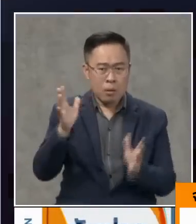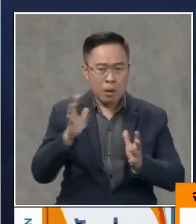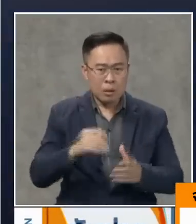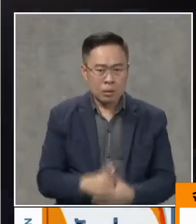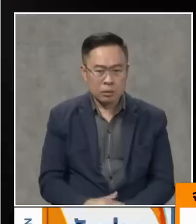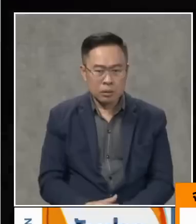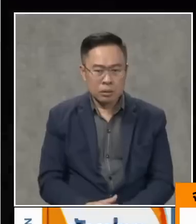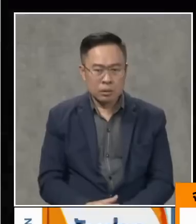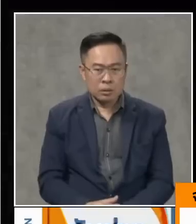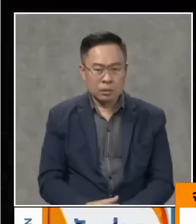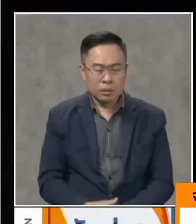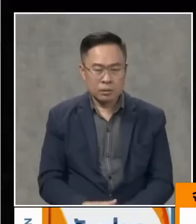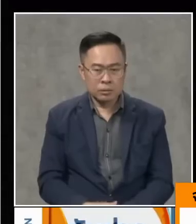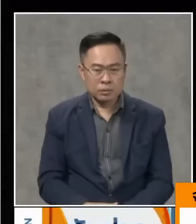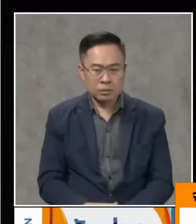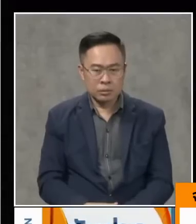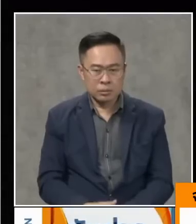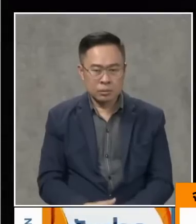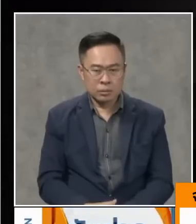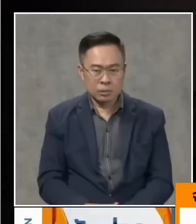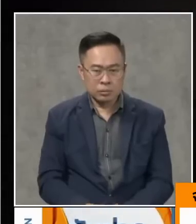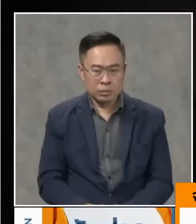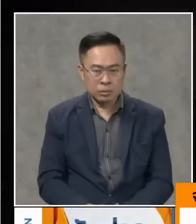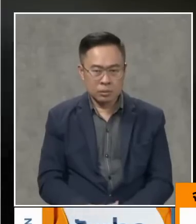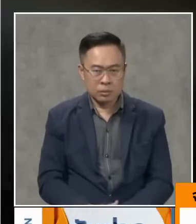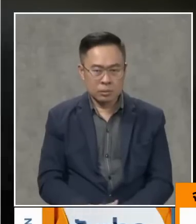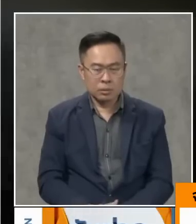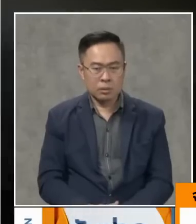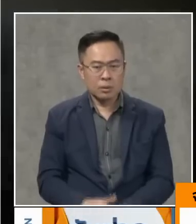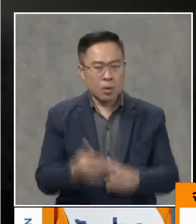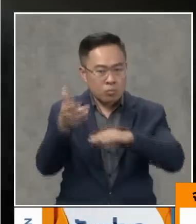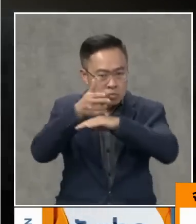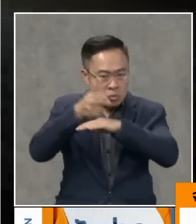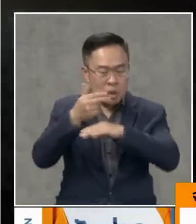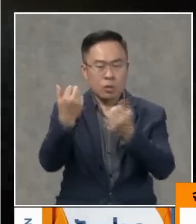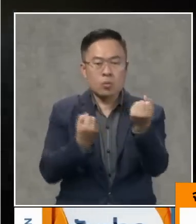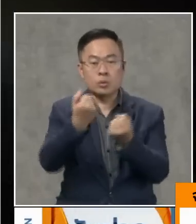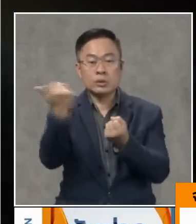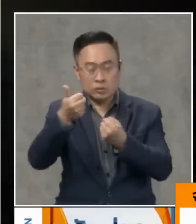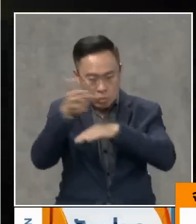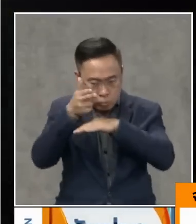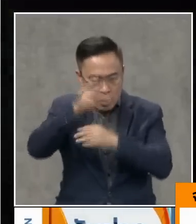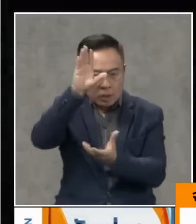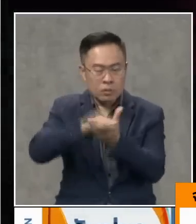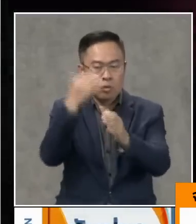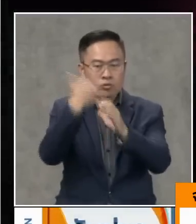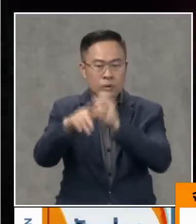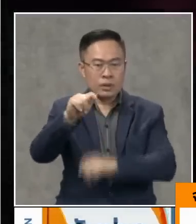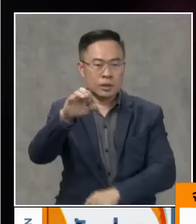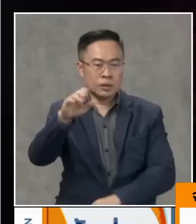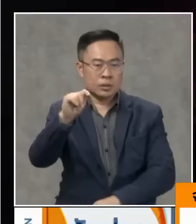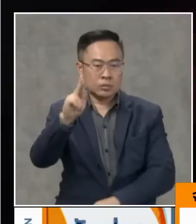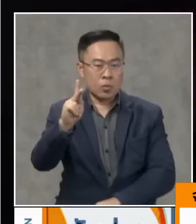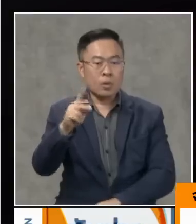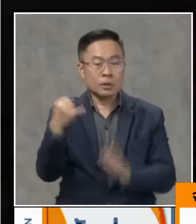พี่ผมว่าเรียกตำรวจดีไหม คลิปนี้เนี่ยมีผู้ใช้ TikTok รายหนึ่งนะคะเขาโพสต์เอาไว้ระบุข้อ